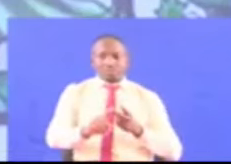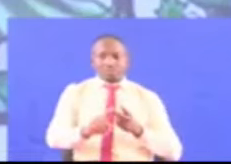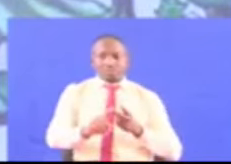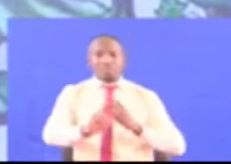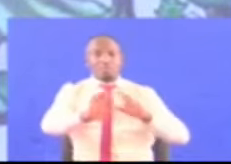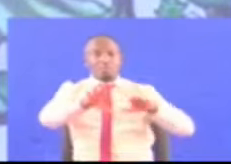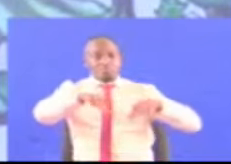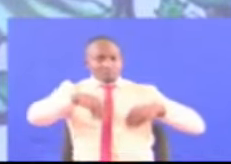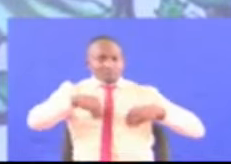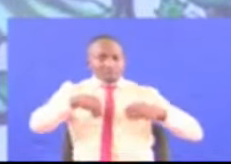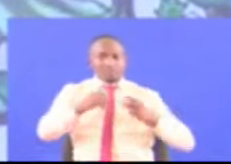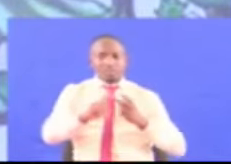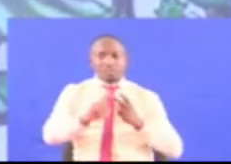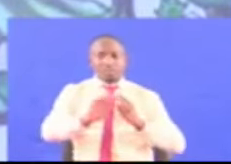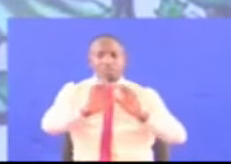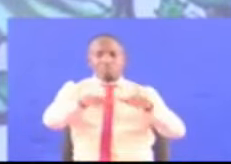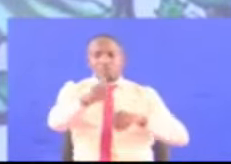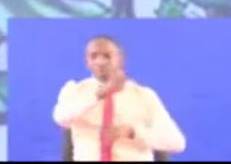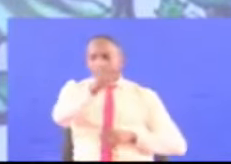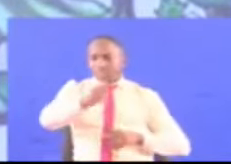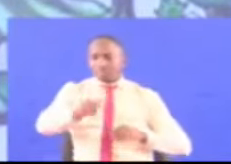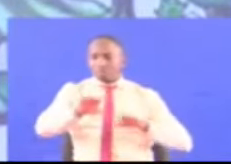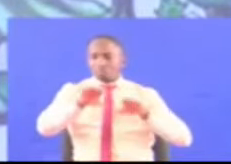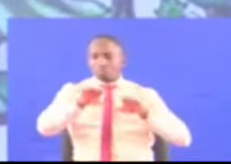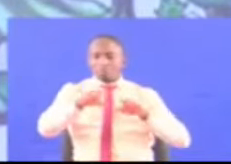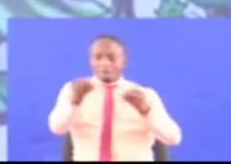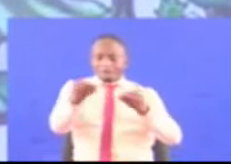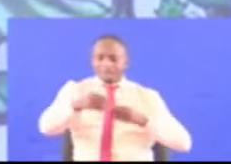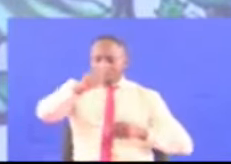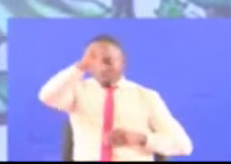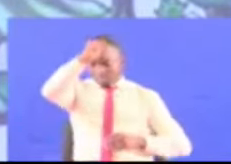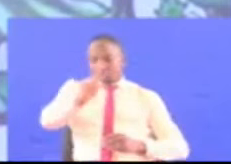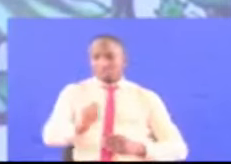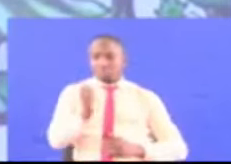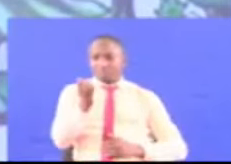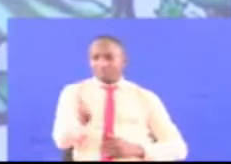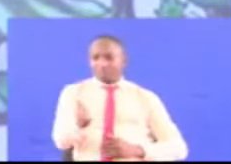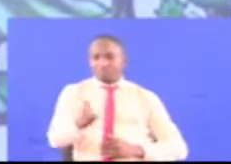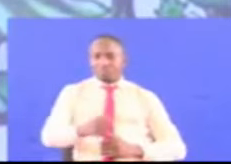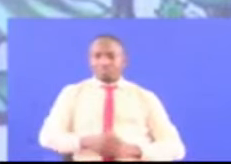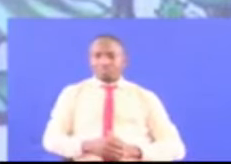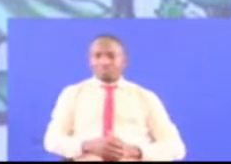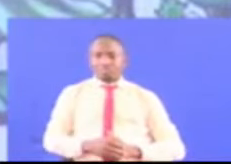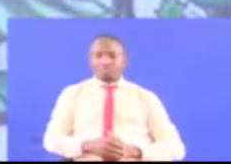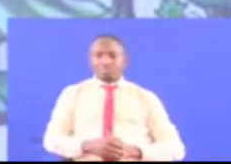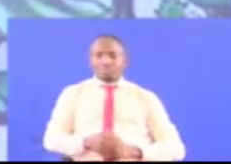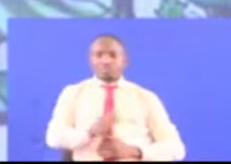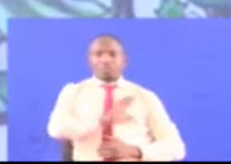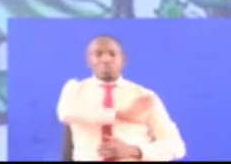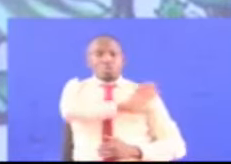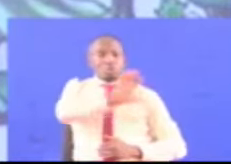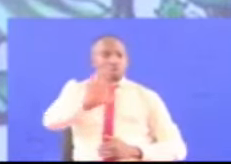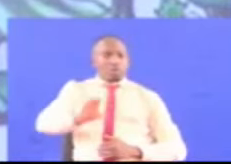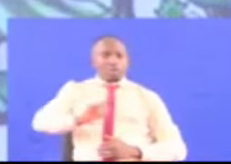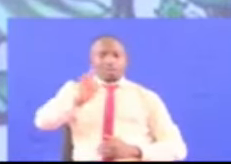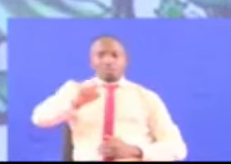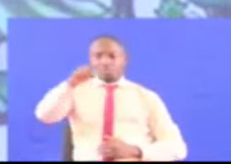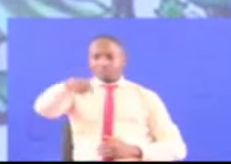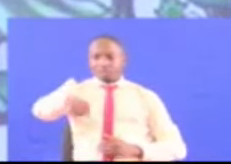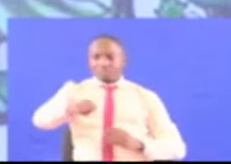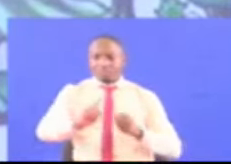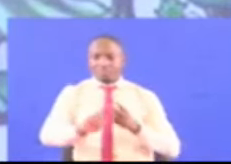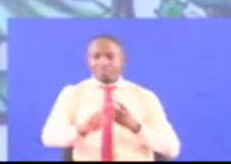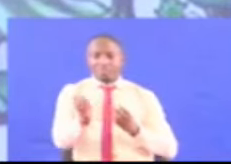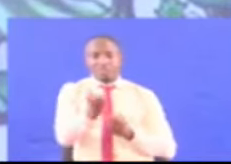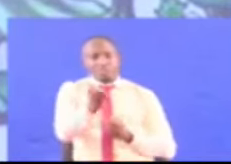kuridhia bunge la Tanzania kuchukua heshima hii. Sasa sisi sote tulioko hapa